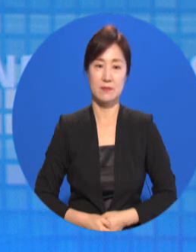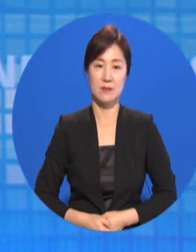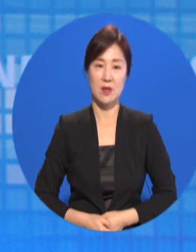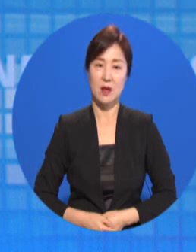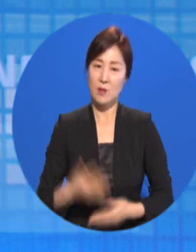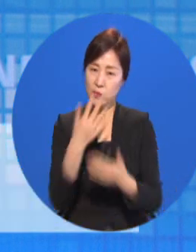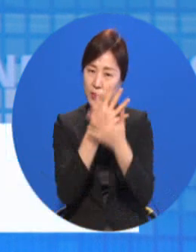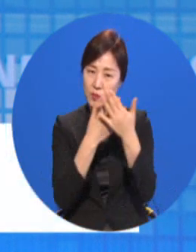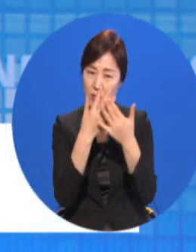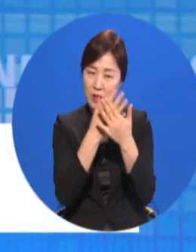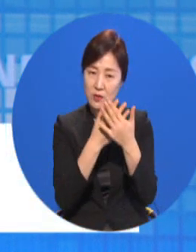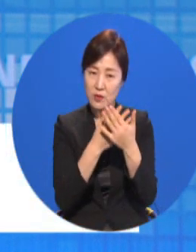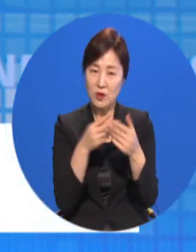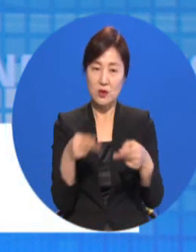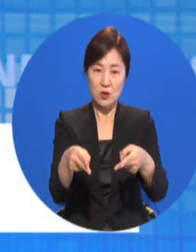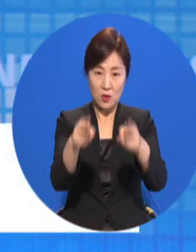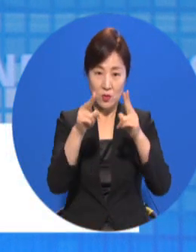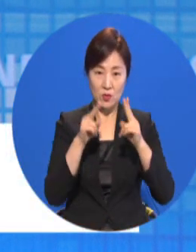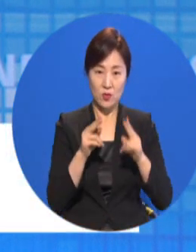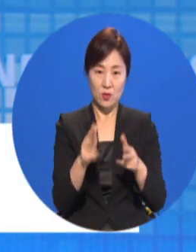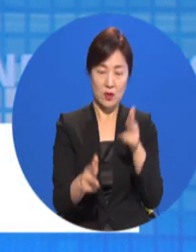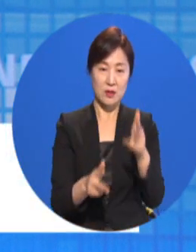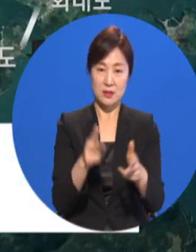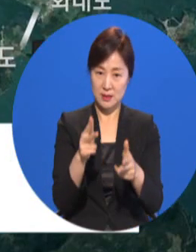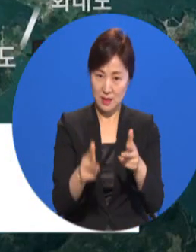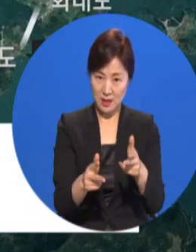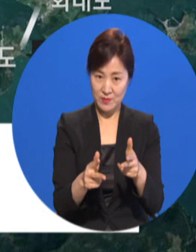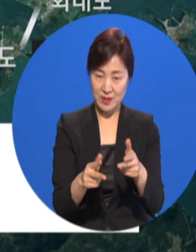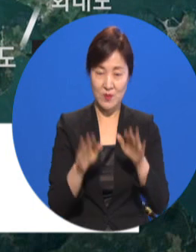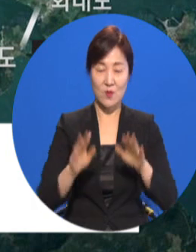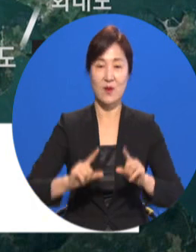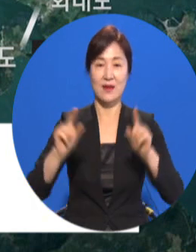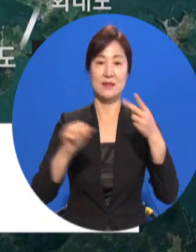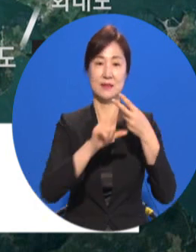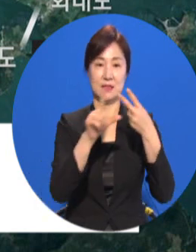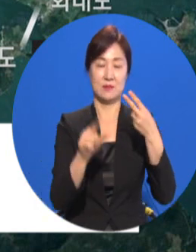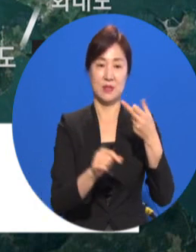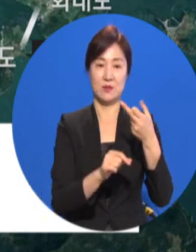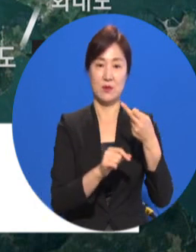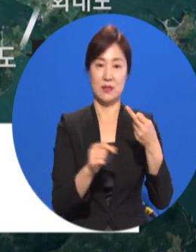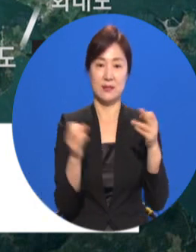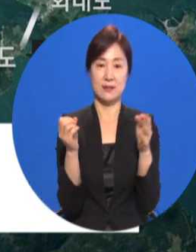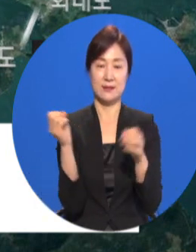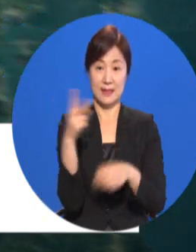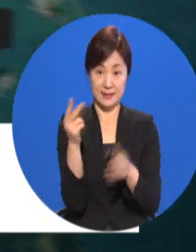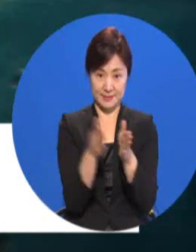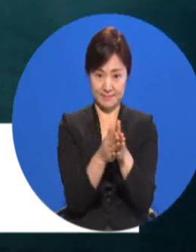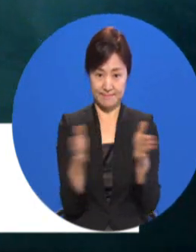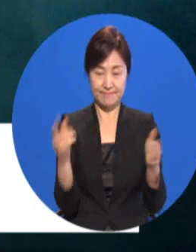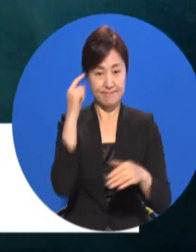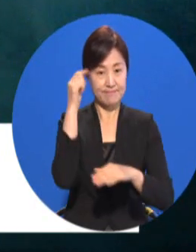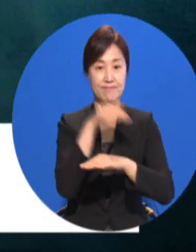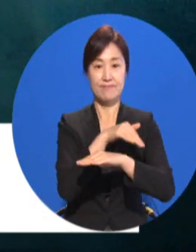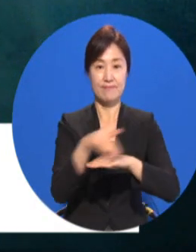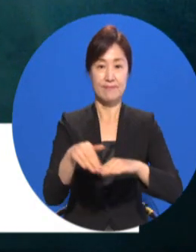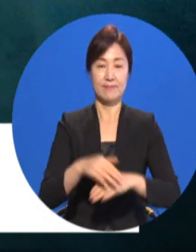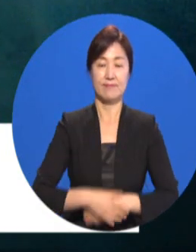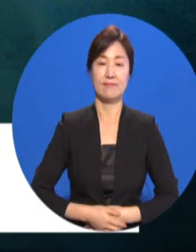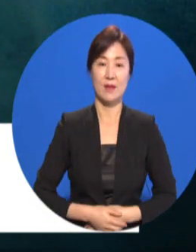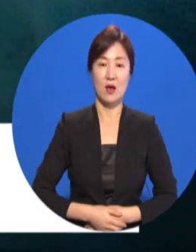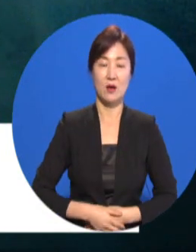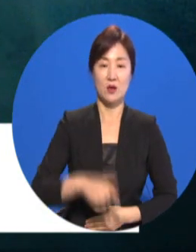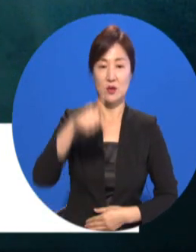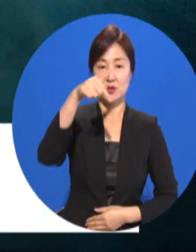관내 연도교 건설 사업이 올해 12월 쯤 재개 됩니다 국회 국토교통위원회 주승용 의원 에